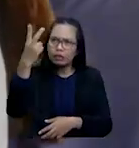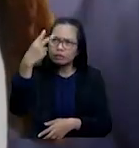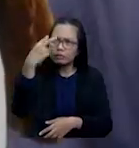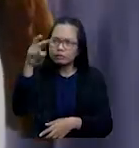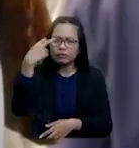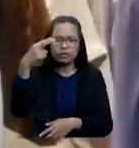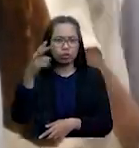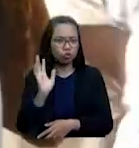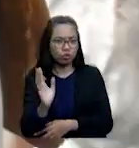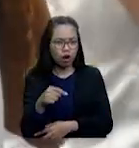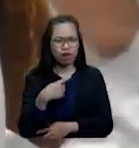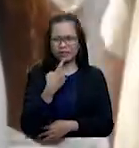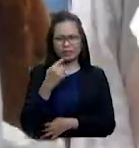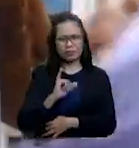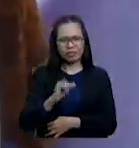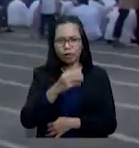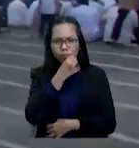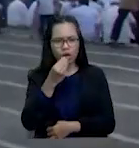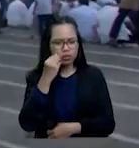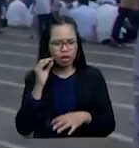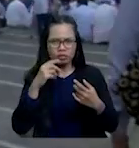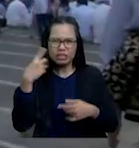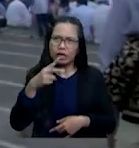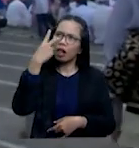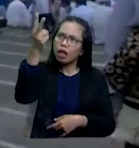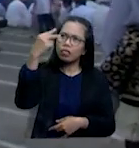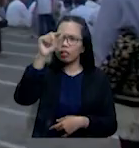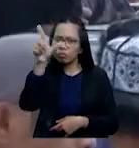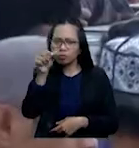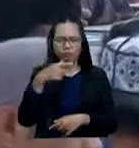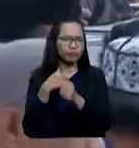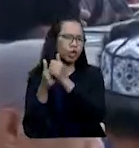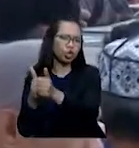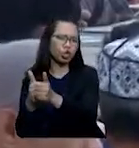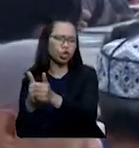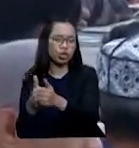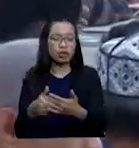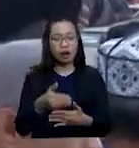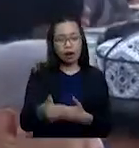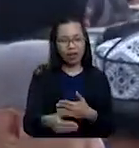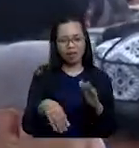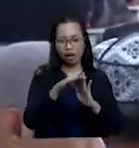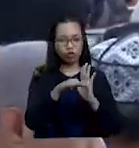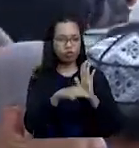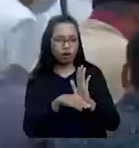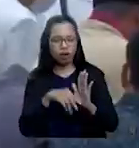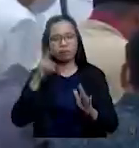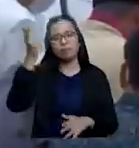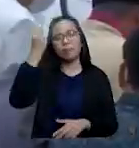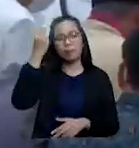bukan cuma sekedar Sawal dan Ramadan saja, memang tiap bulan. Sementara pemerintah melalui Kementerian Agama menetapkan